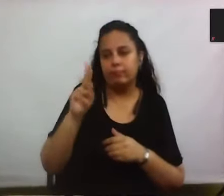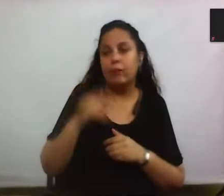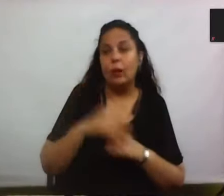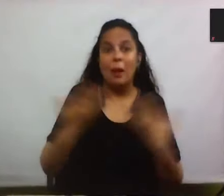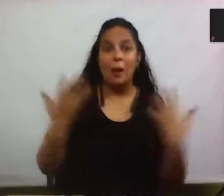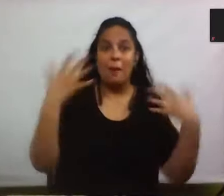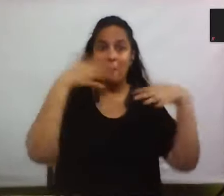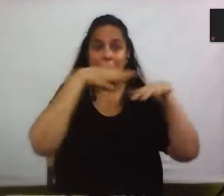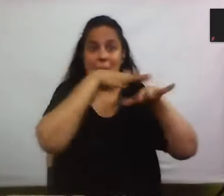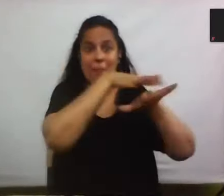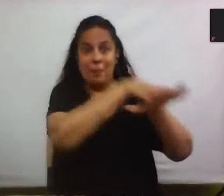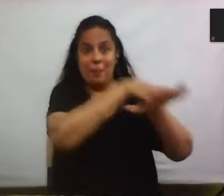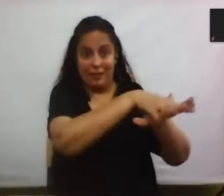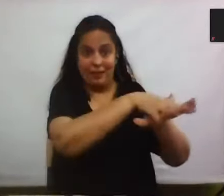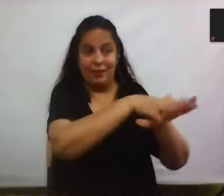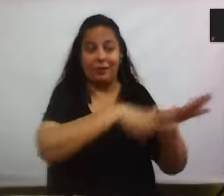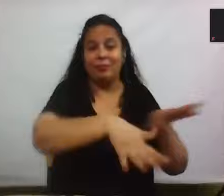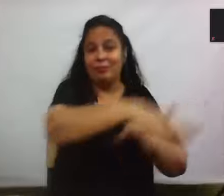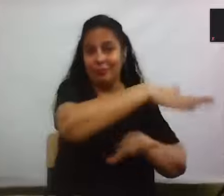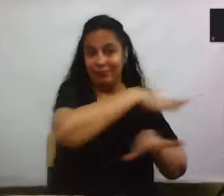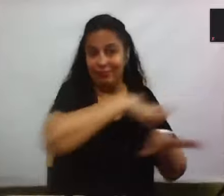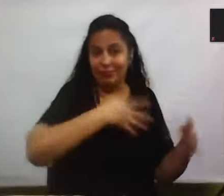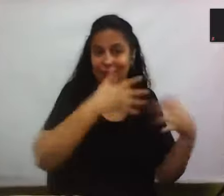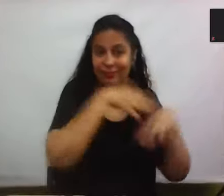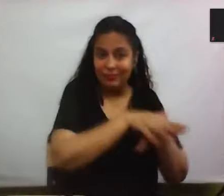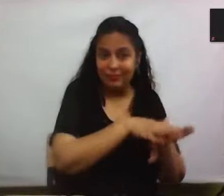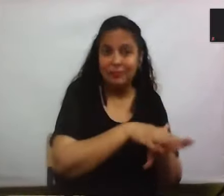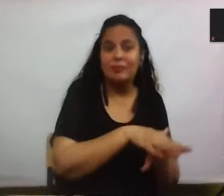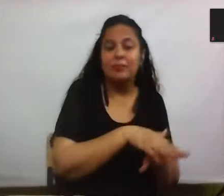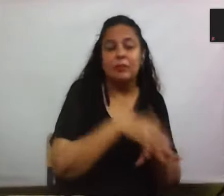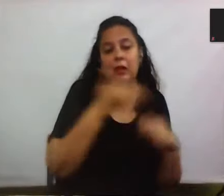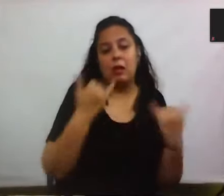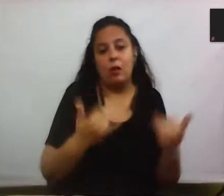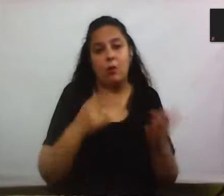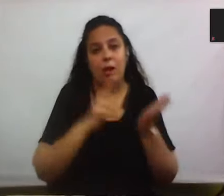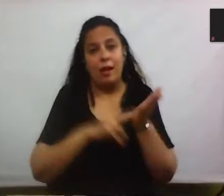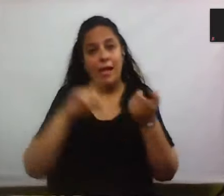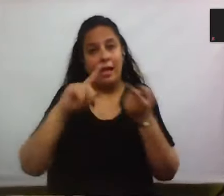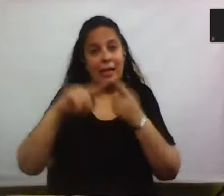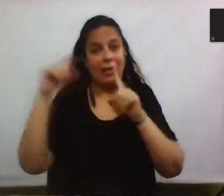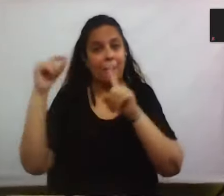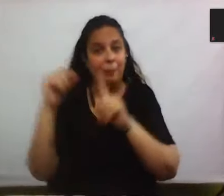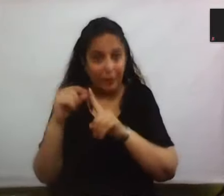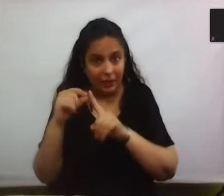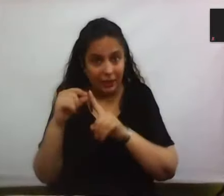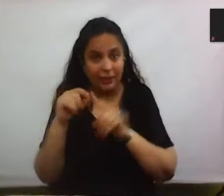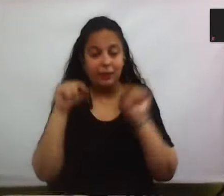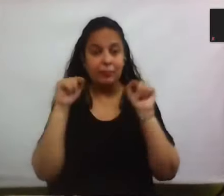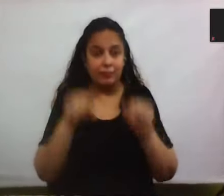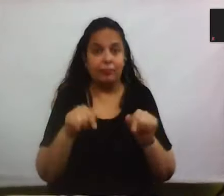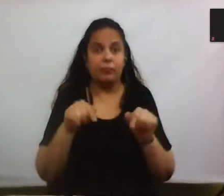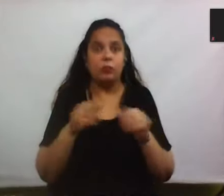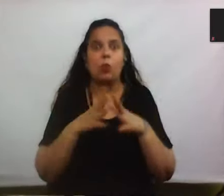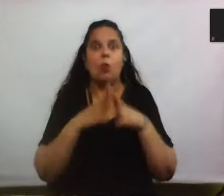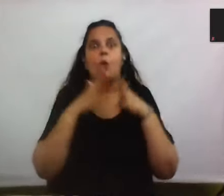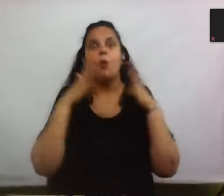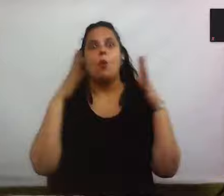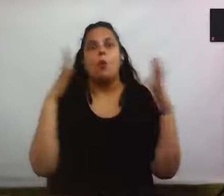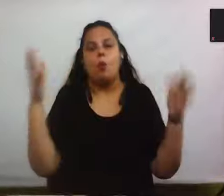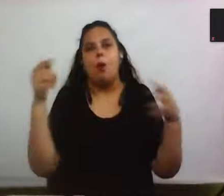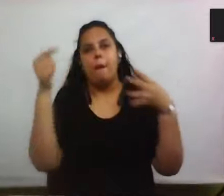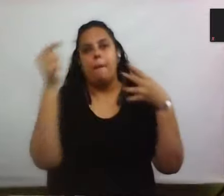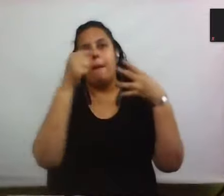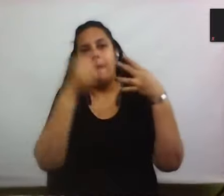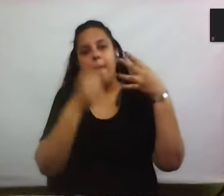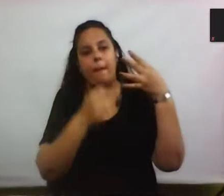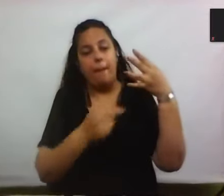it's fortunate that the current education policy, the new one, has kept a lot of scope. I don't know how much